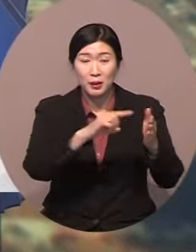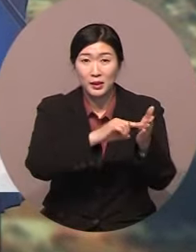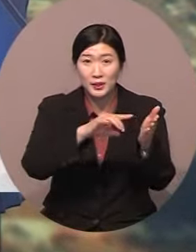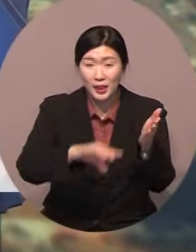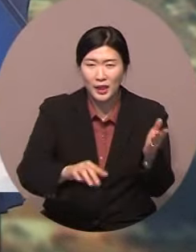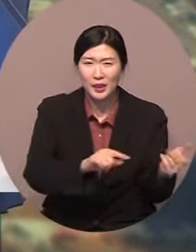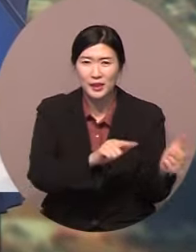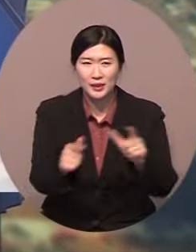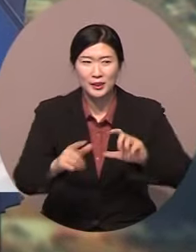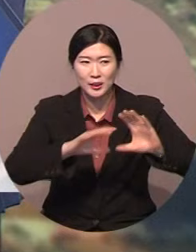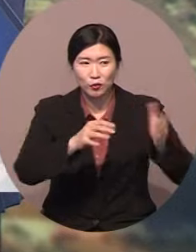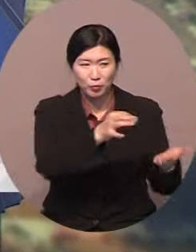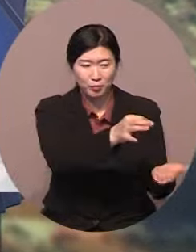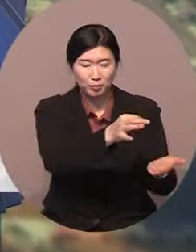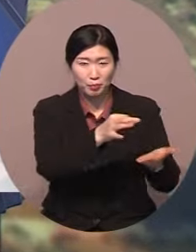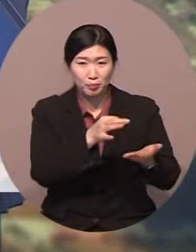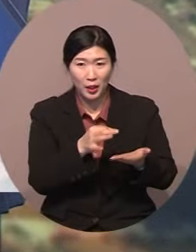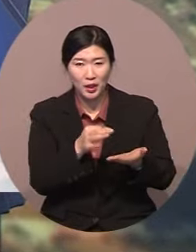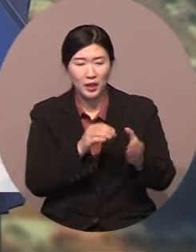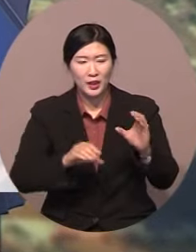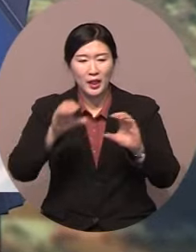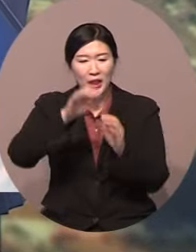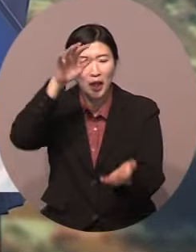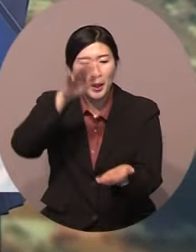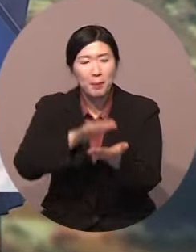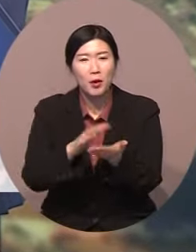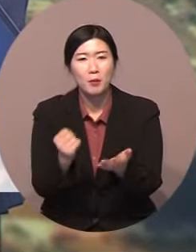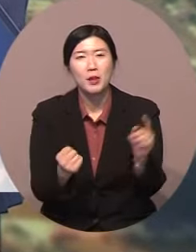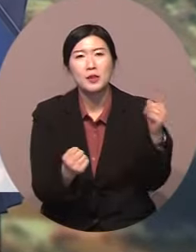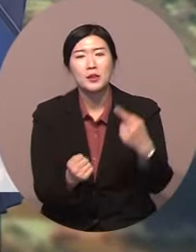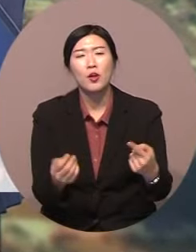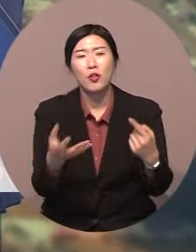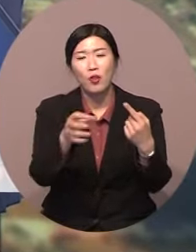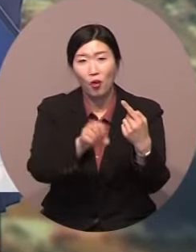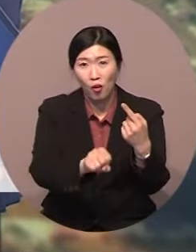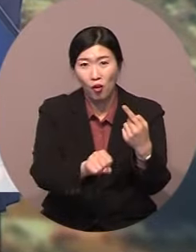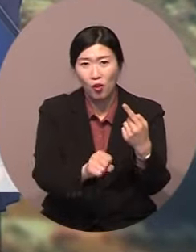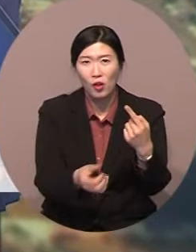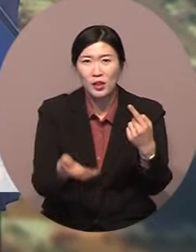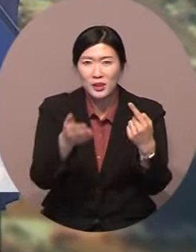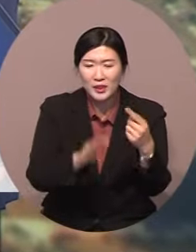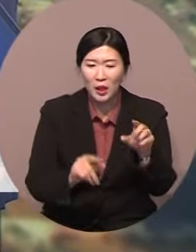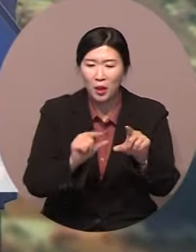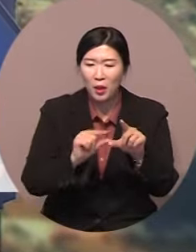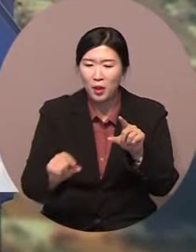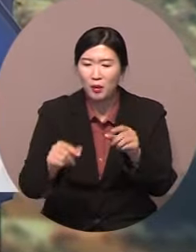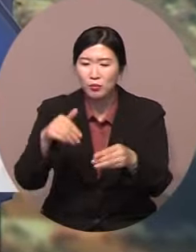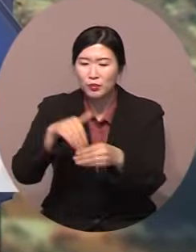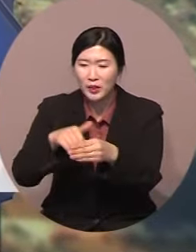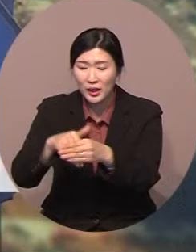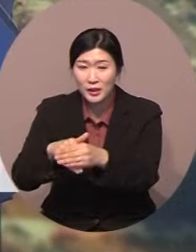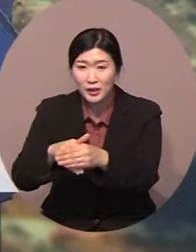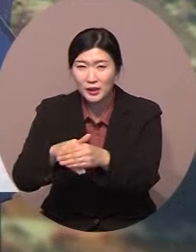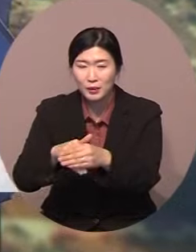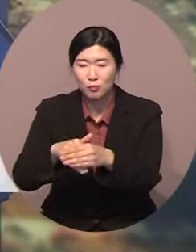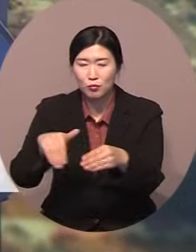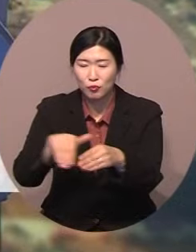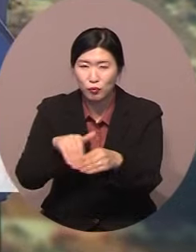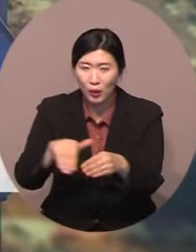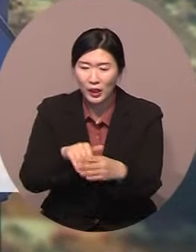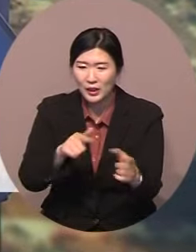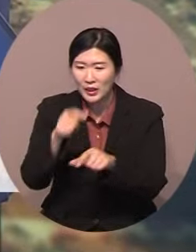지방교부세 등 국비를 반영해 추경 1,000억 원을 편성했지만 당장 문화나 스포츠 사업 예산을 없애거나 줄이고